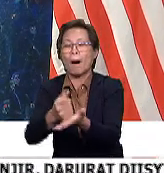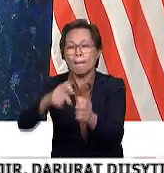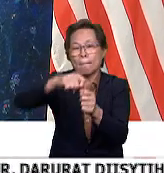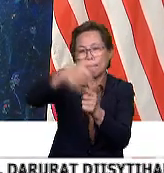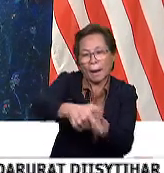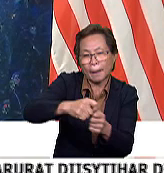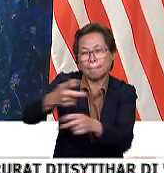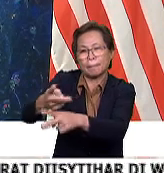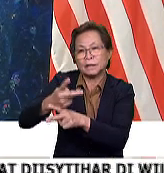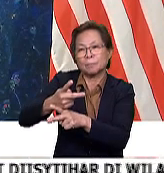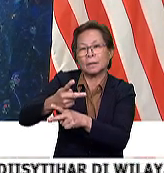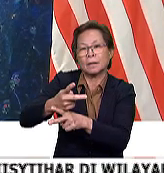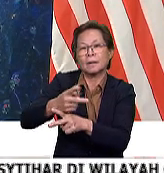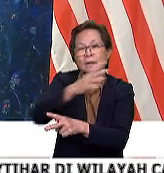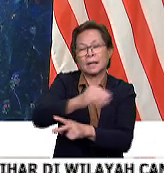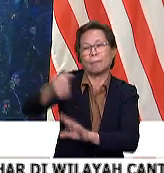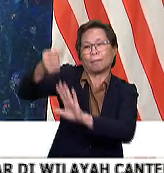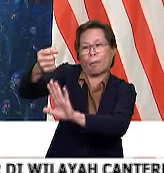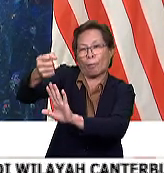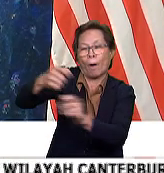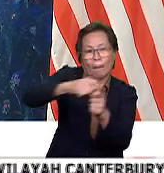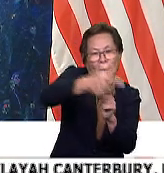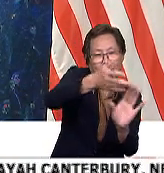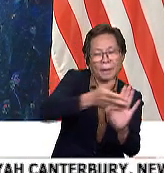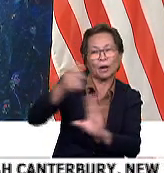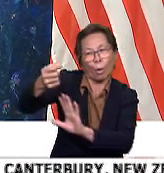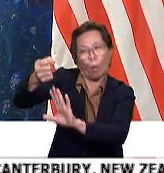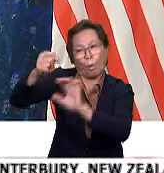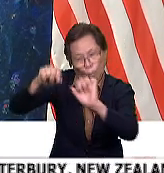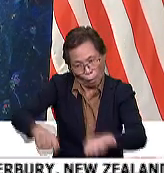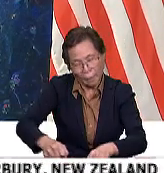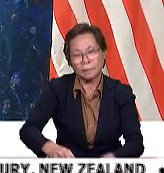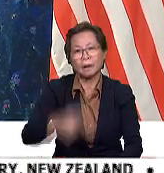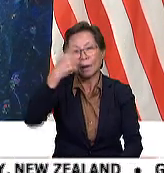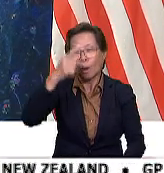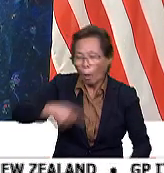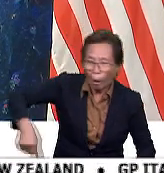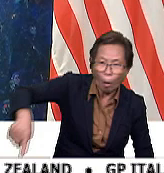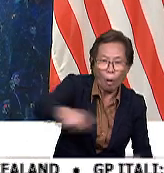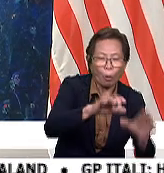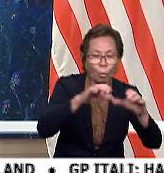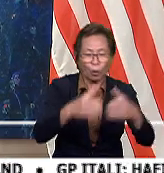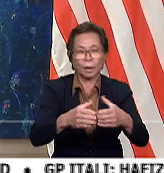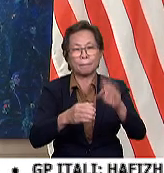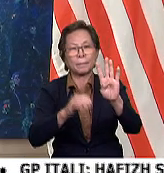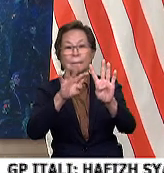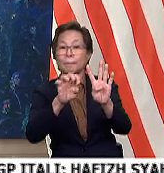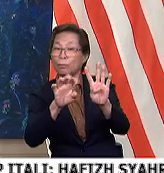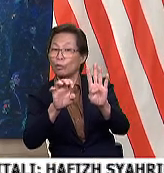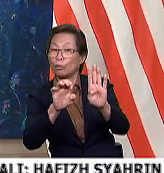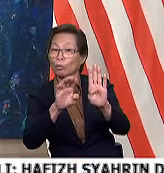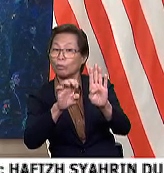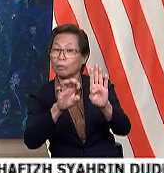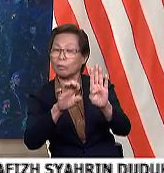pembayaran balik pinjaman dan monitoring Hai oleh itu bagi semua golongan B 40